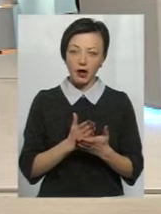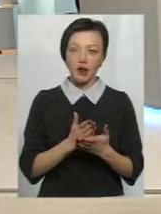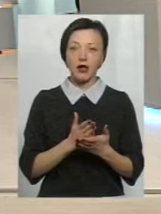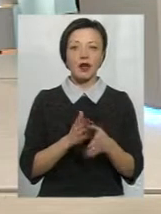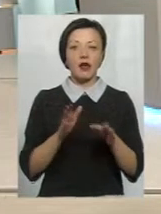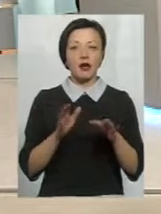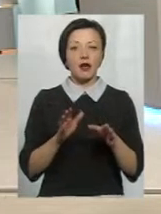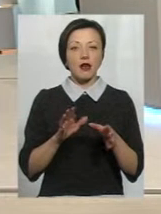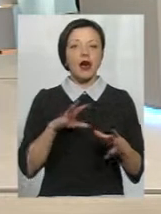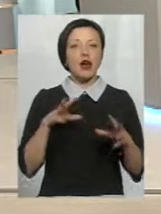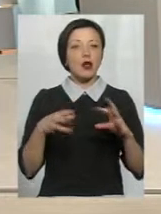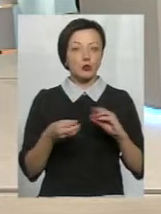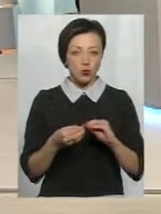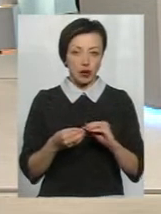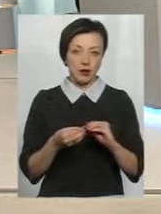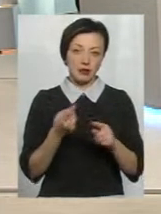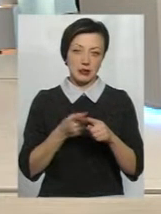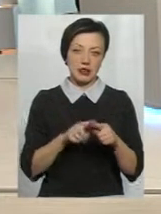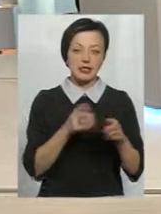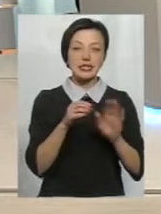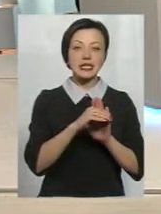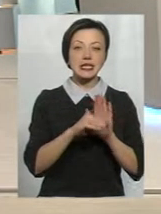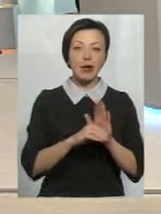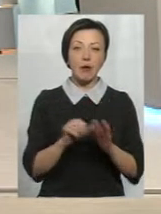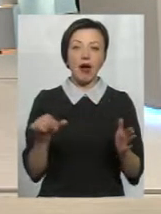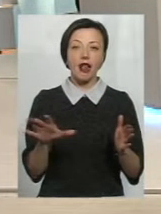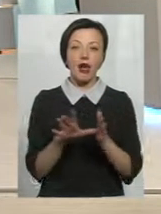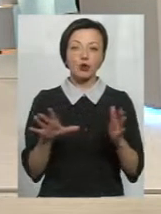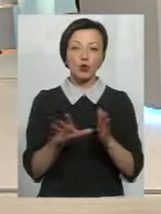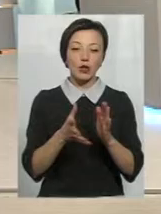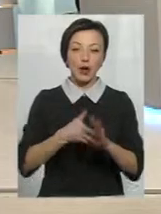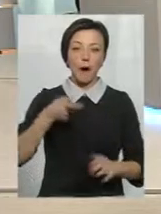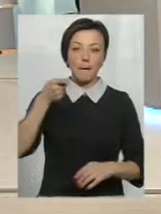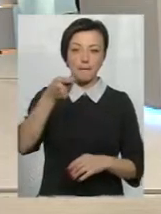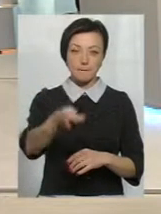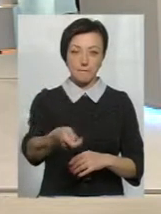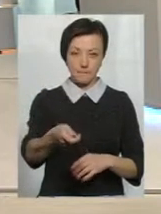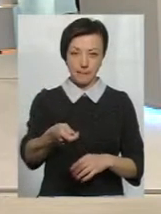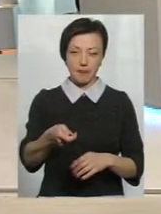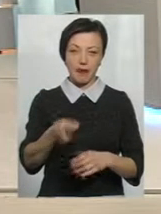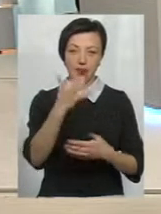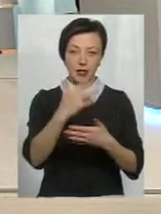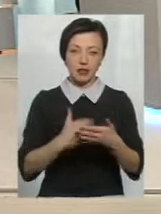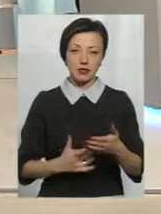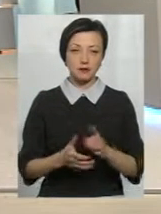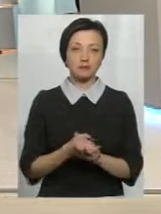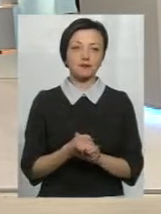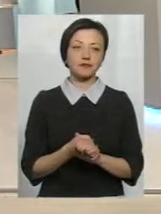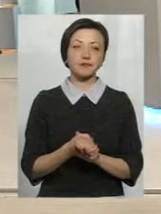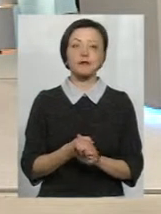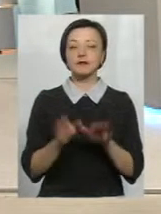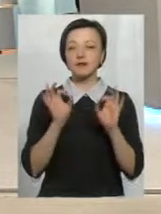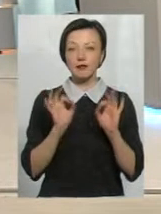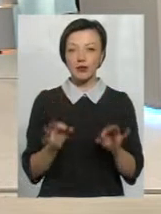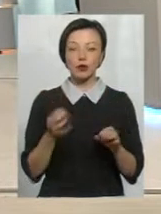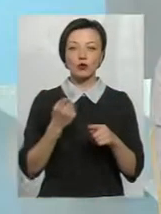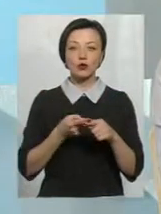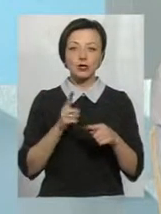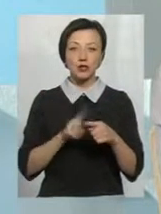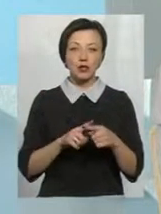ефективною система електронних петицій. Ну, я почну з першого вашого твердження, що вона набирає. Насправді вона вже